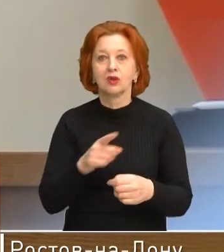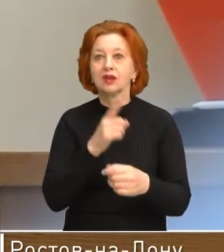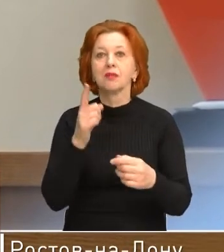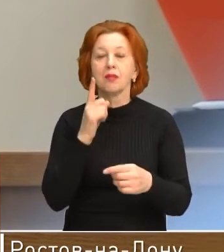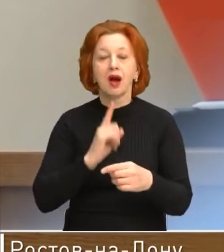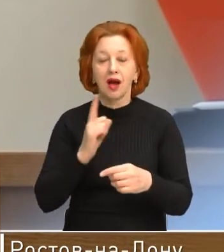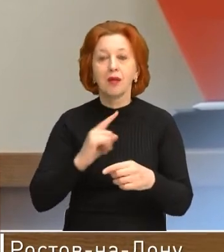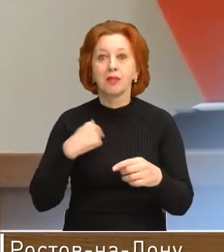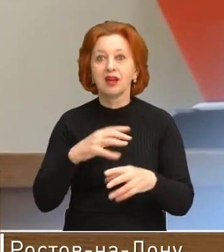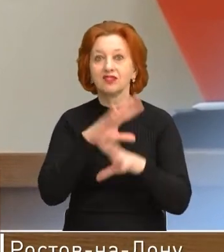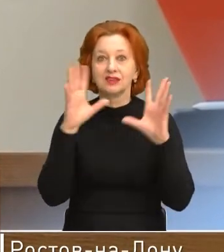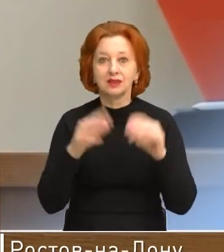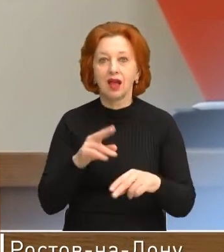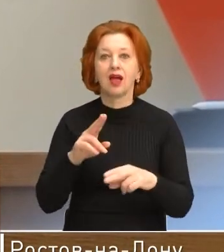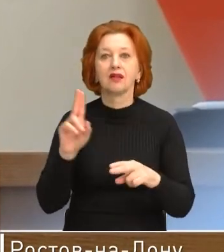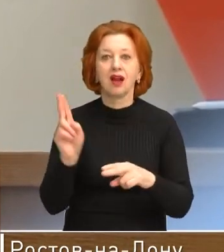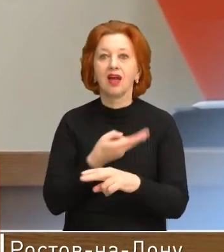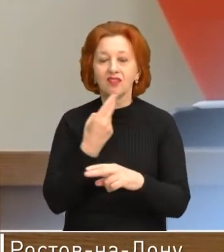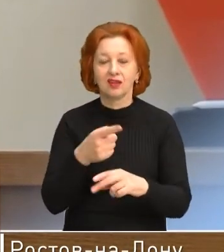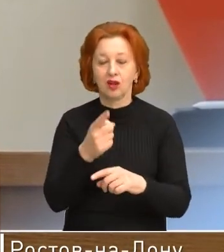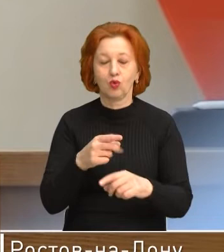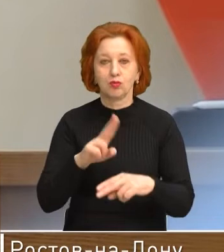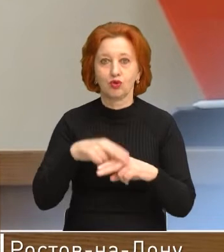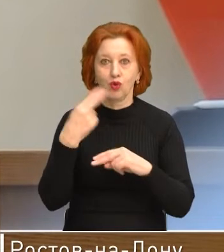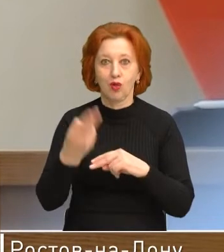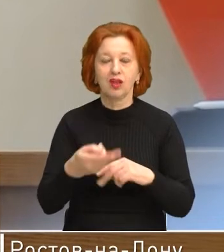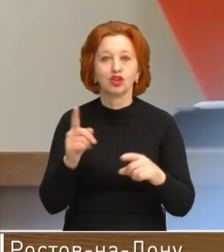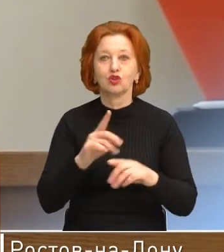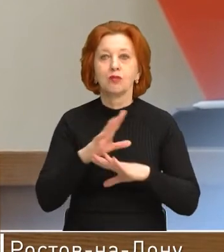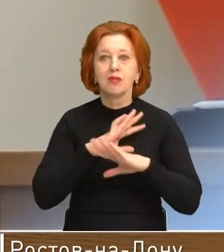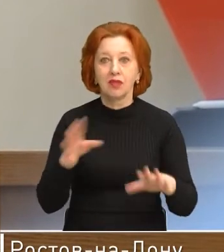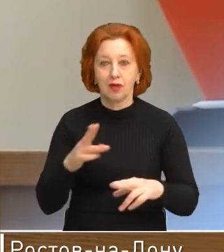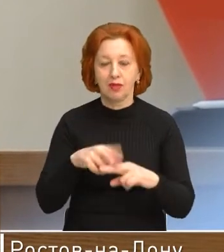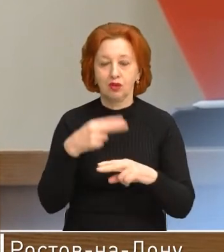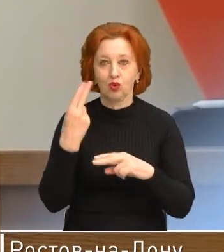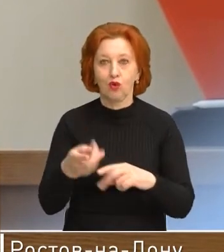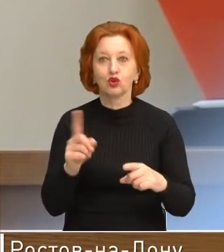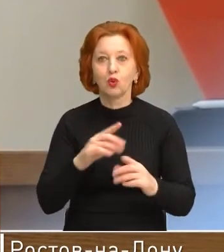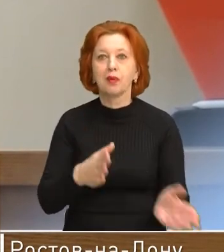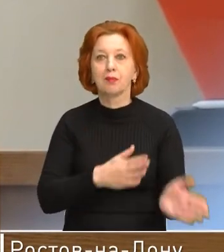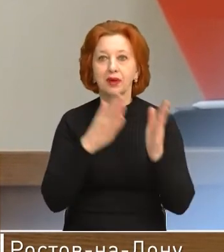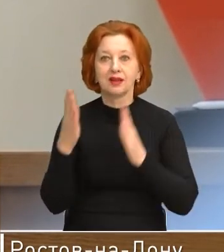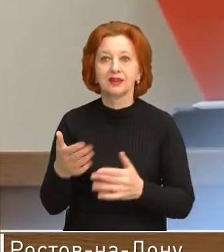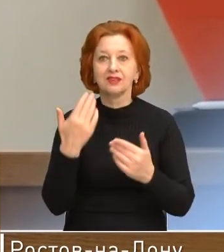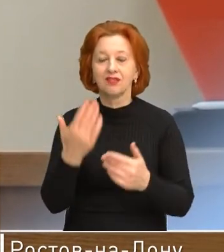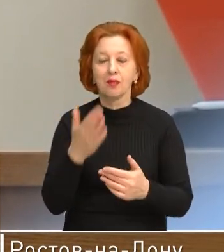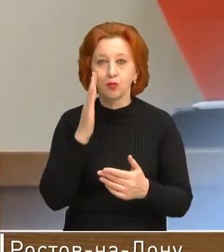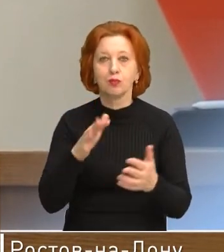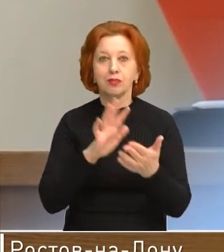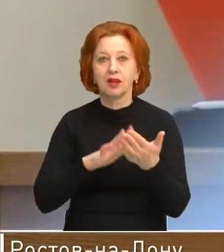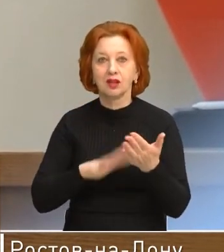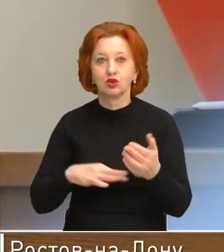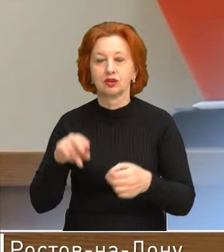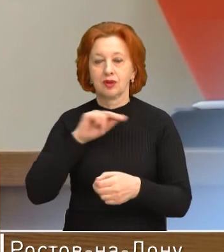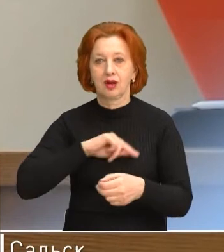мы не ликвидируем, задача не решена. Поэтому мы можем к этой ситуации прийти, если с вами будем работать,